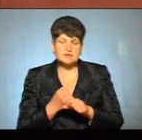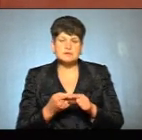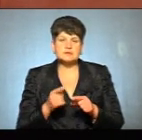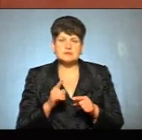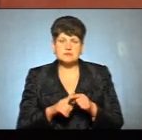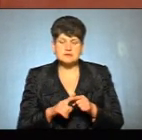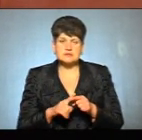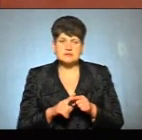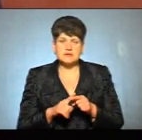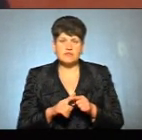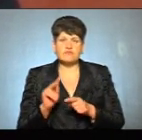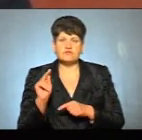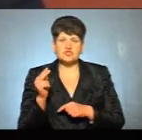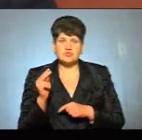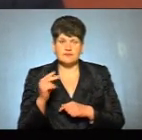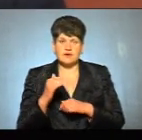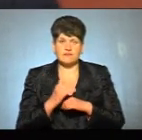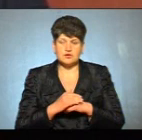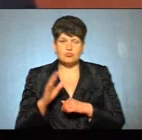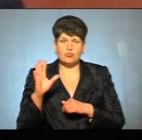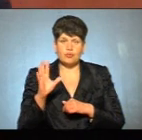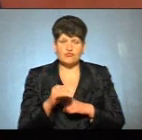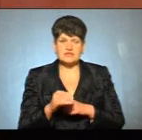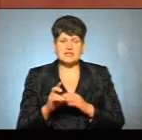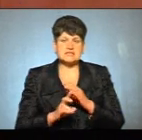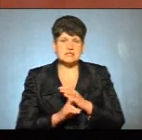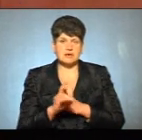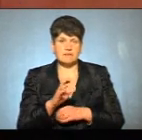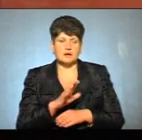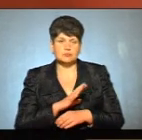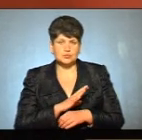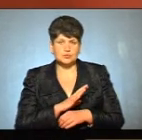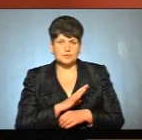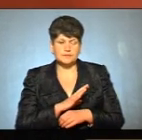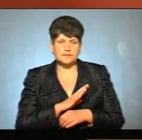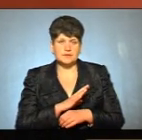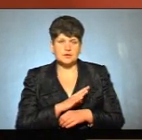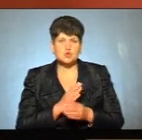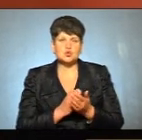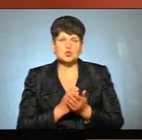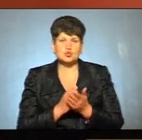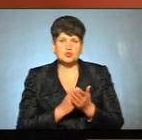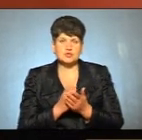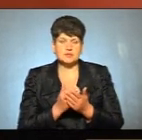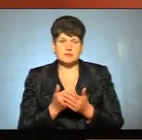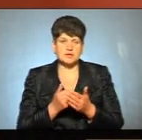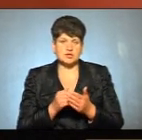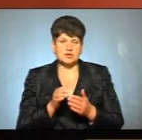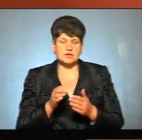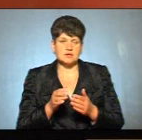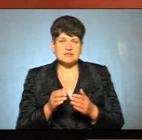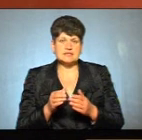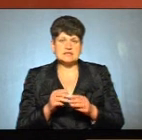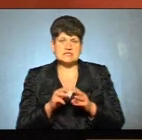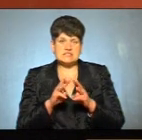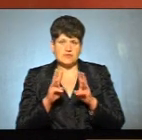в Страсний четвер вечором по всіх церквах відбувалося у нас служіння причастя Святої